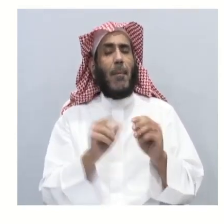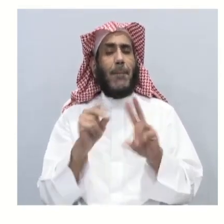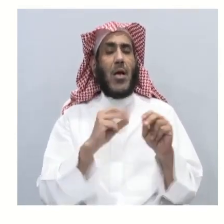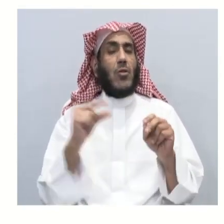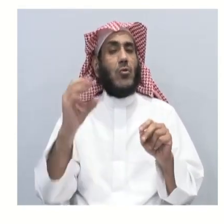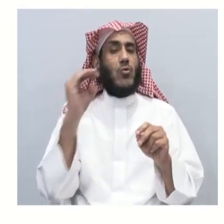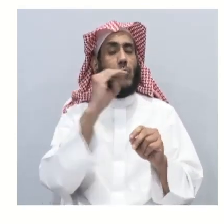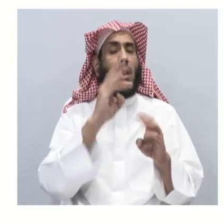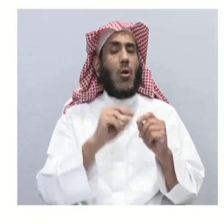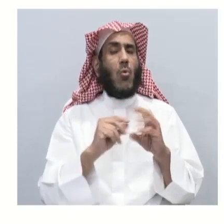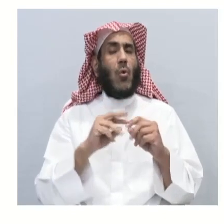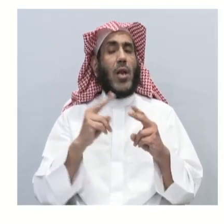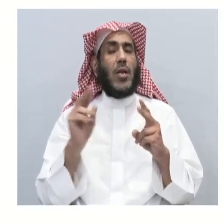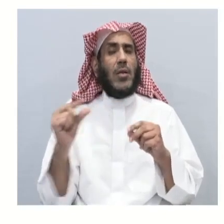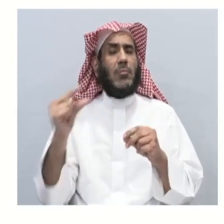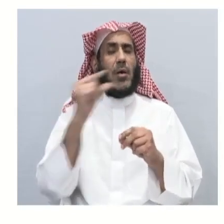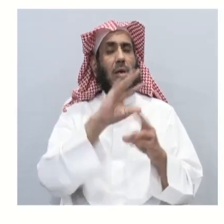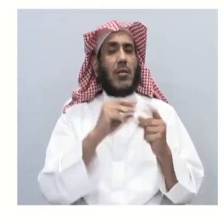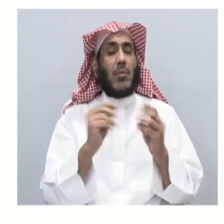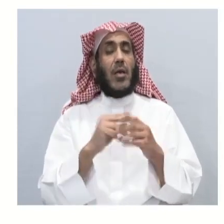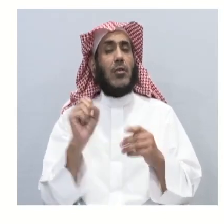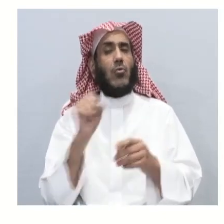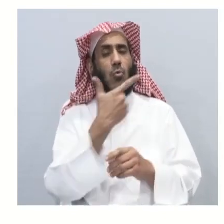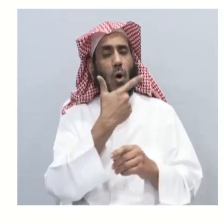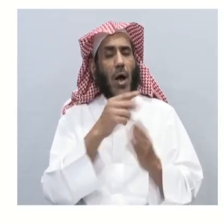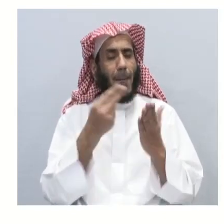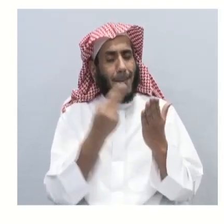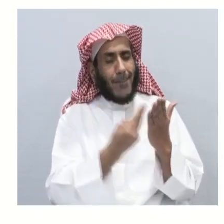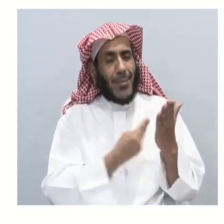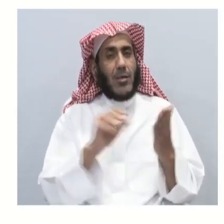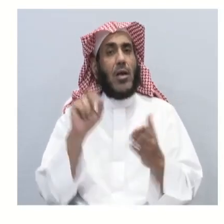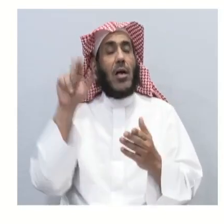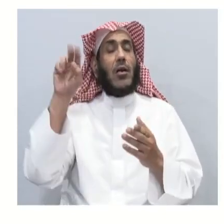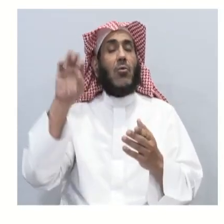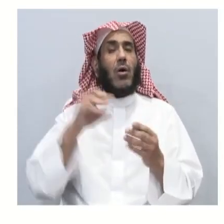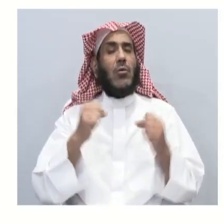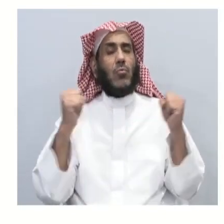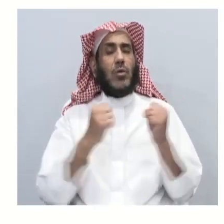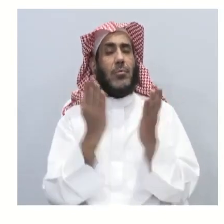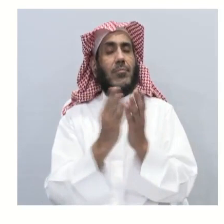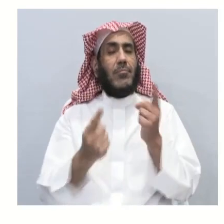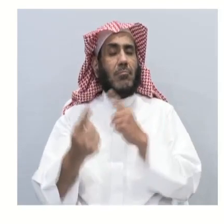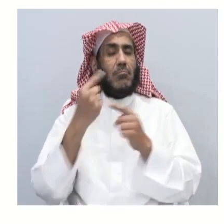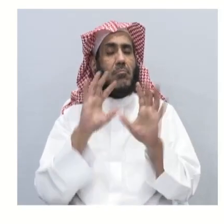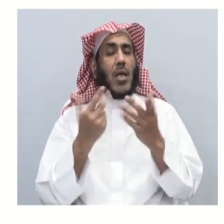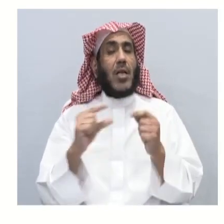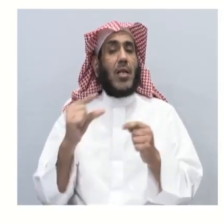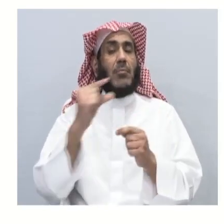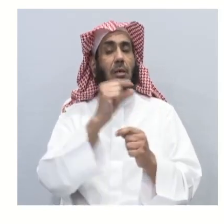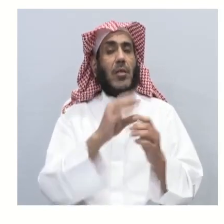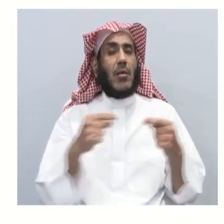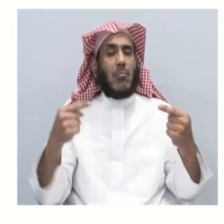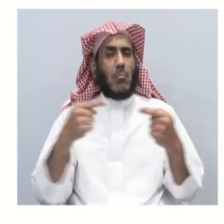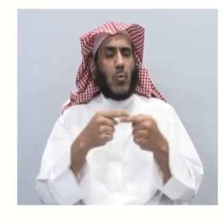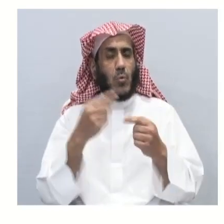الجمل والعبارات بخط الرقعة. نراجع ما درسناه سابقا. ما هي الكلمات